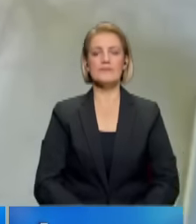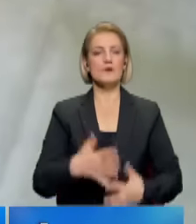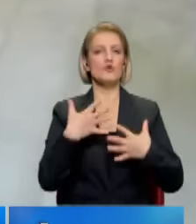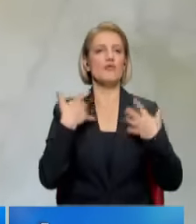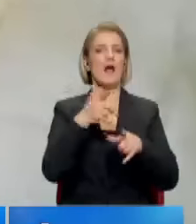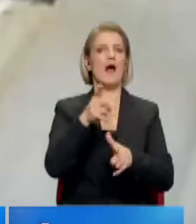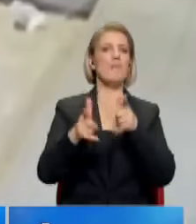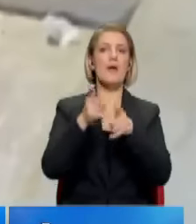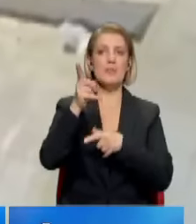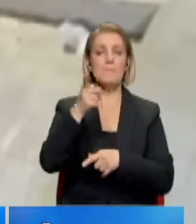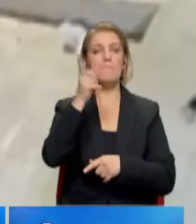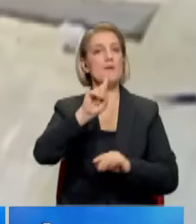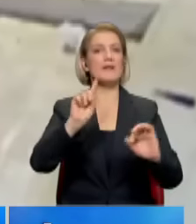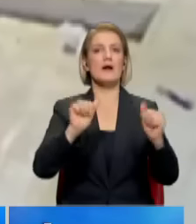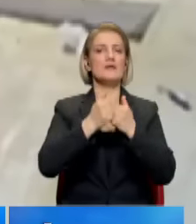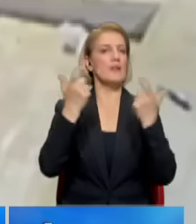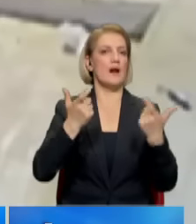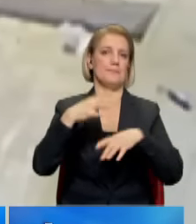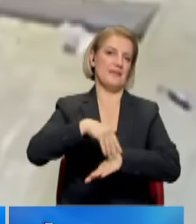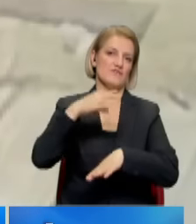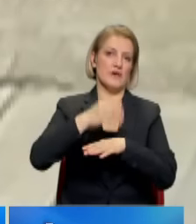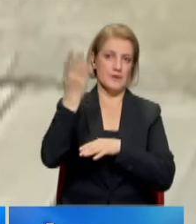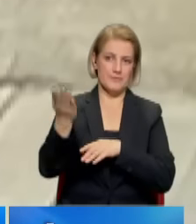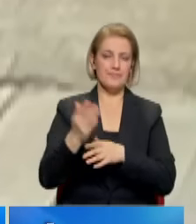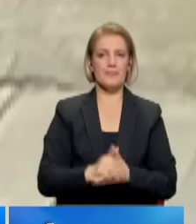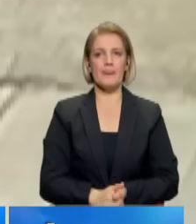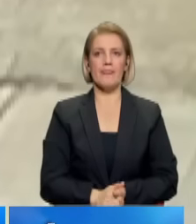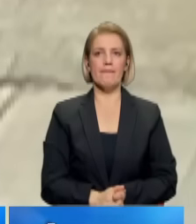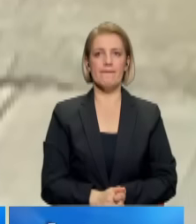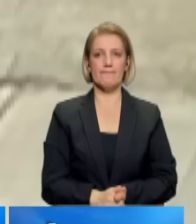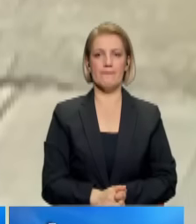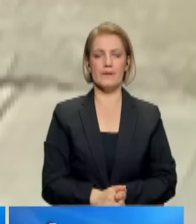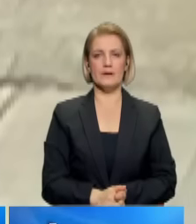Güvenlik kameralarına yansıyan bir başka kaza da Nevşehir'de yaşandı.